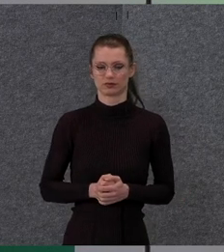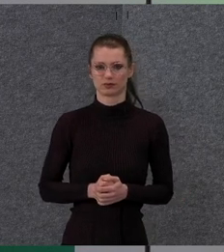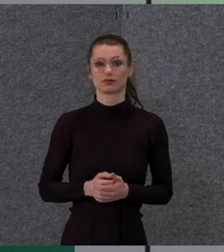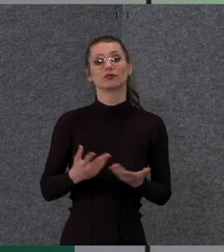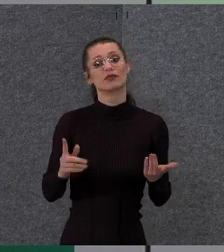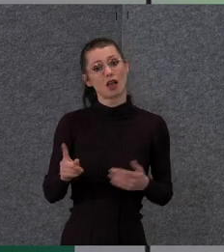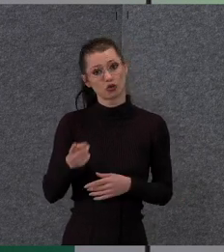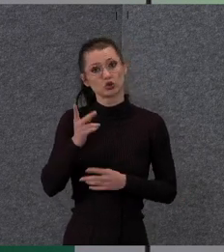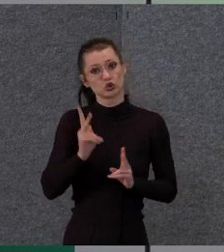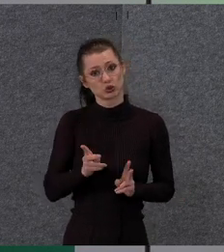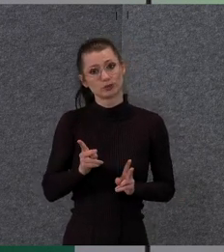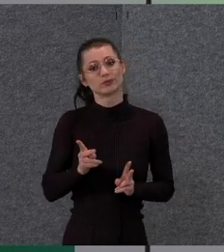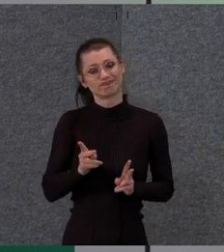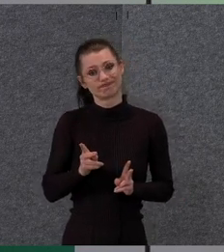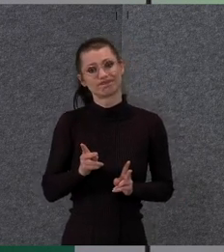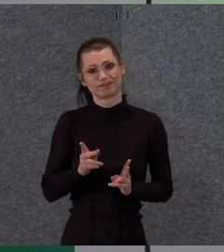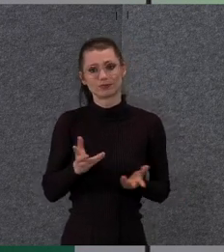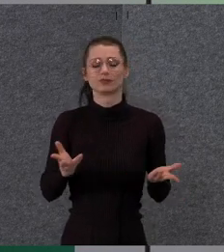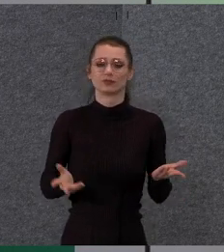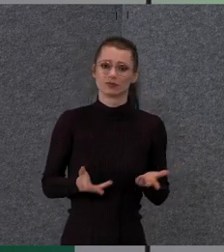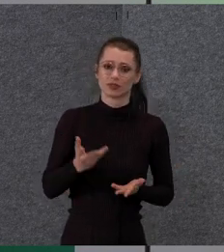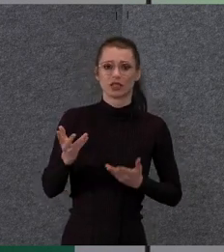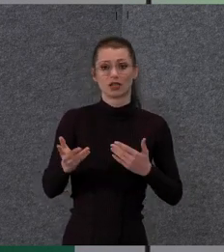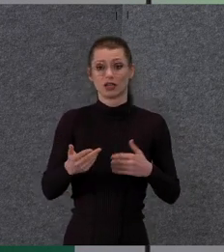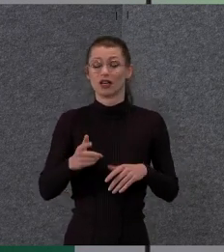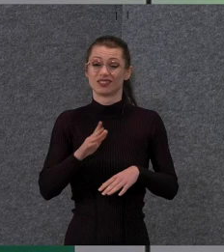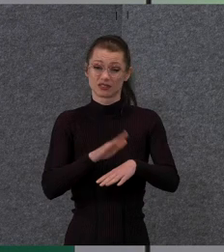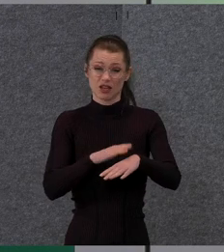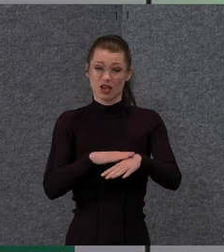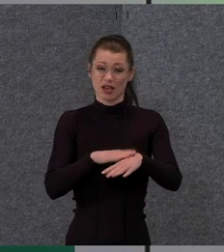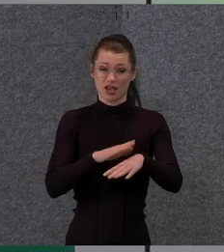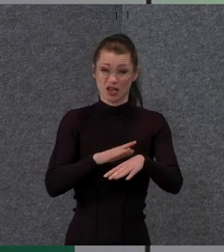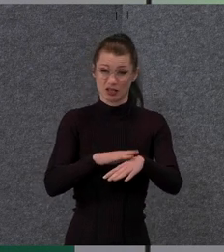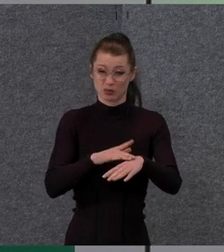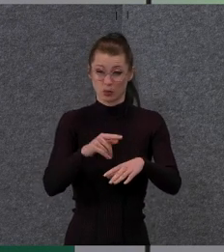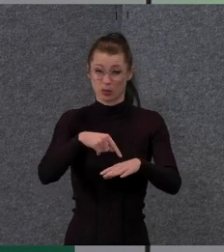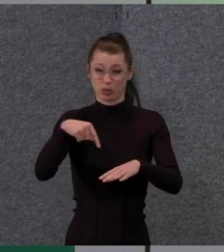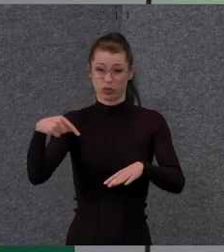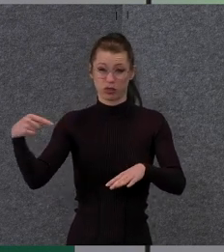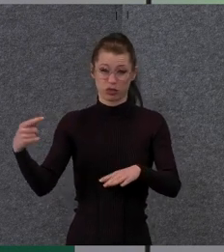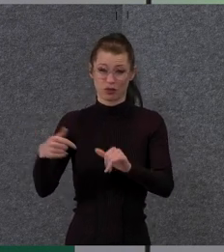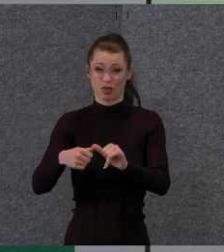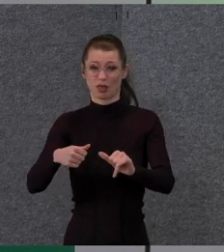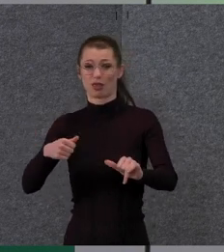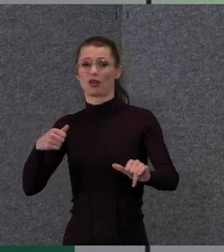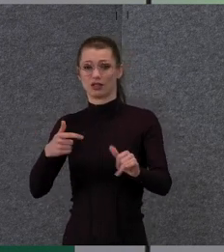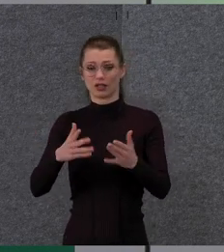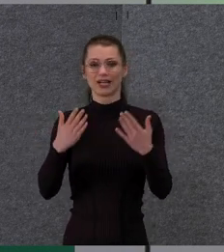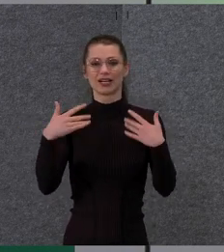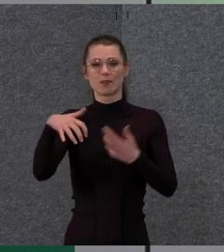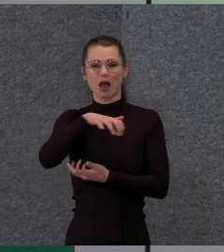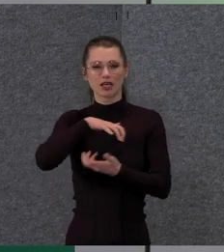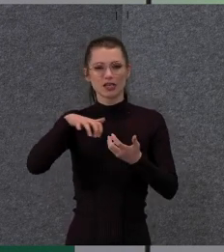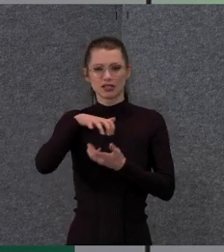Was aber auch stimmt, dabei führen wir einen Wettlauf gegen die Zeit. Die Klimakrise, sie